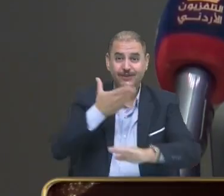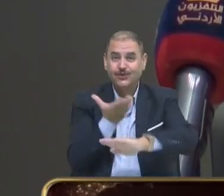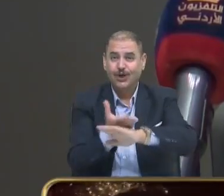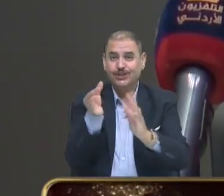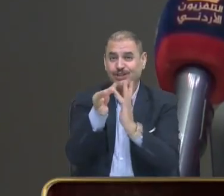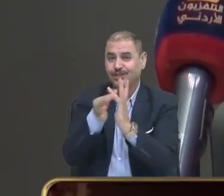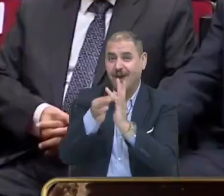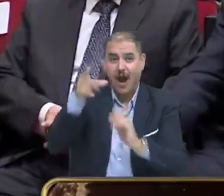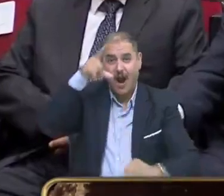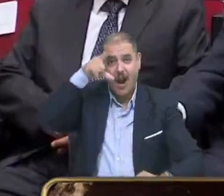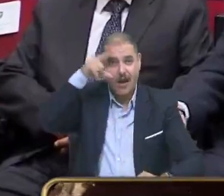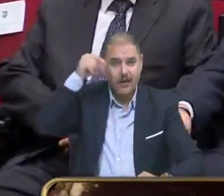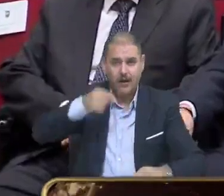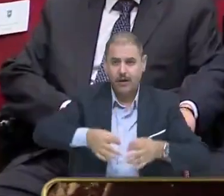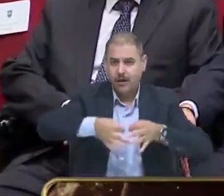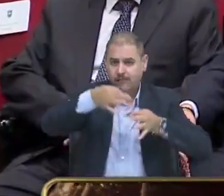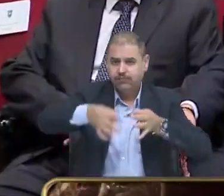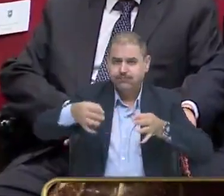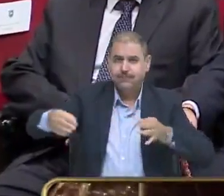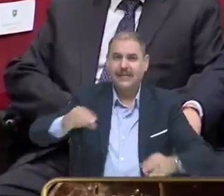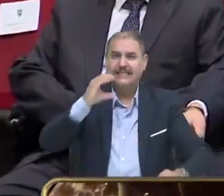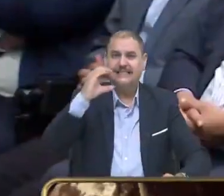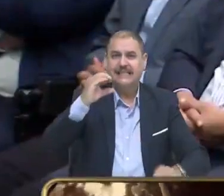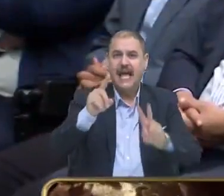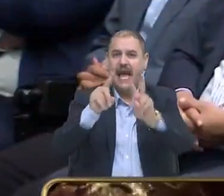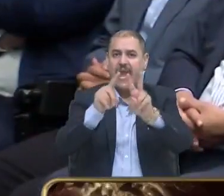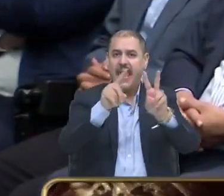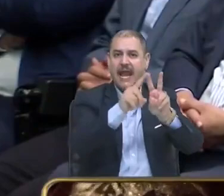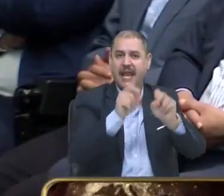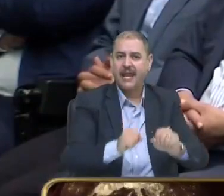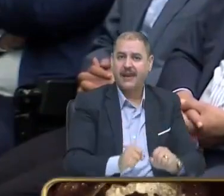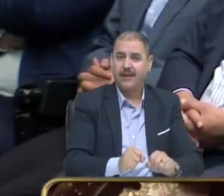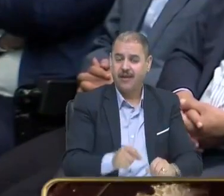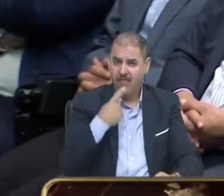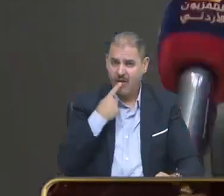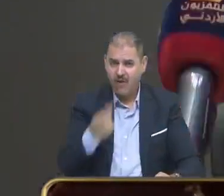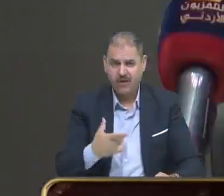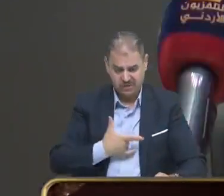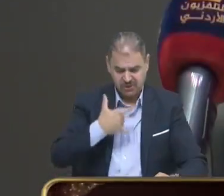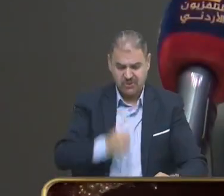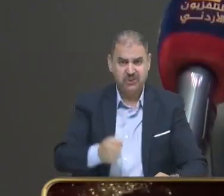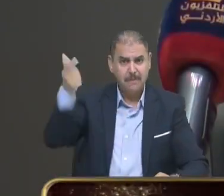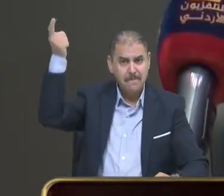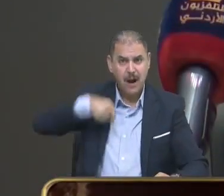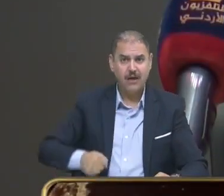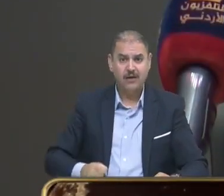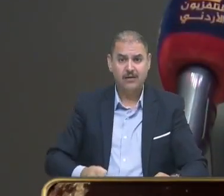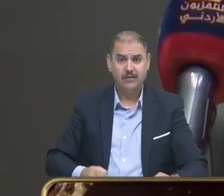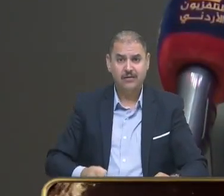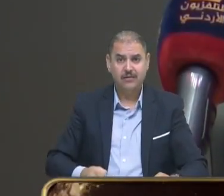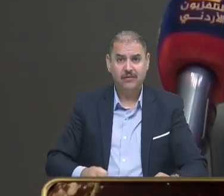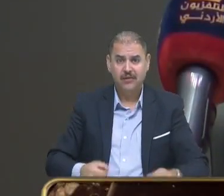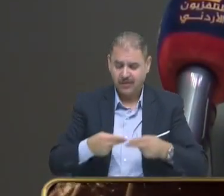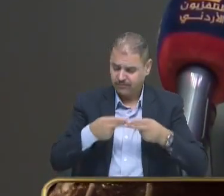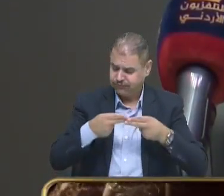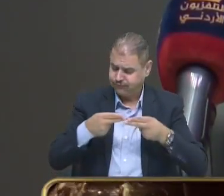به كان له الأثر الواضح في قلب الأوهام إلى حقيقة. إحنا رح نطلق مبادرة من هنا